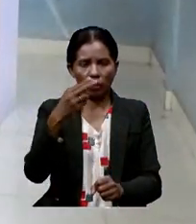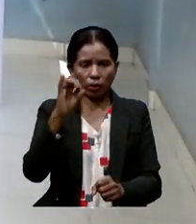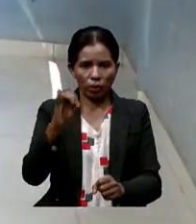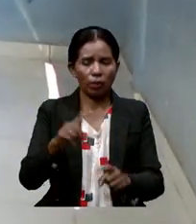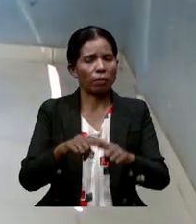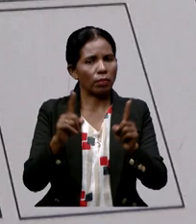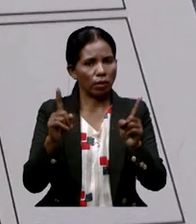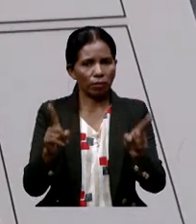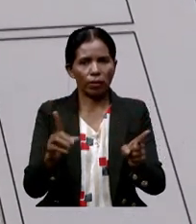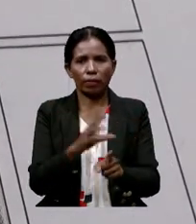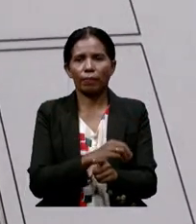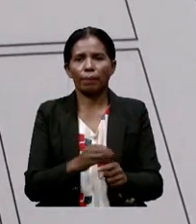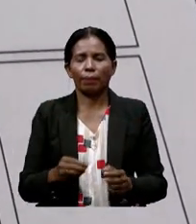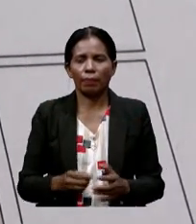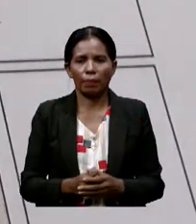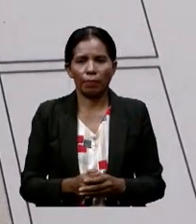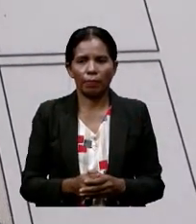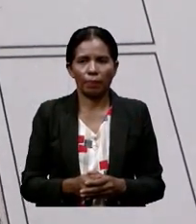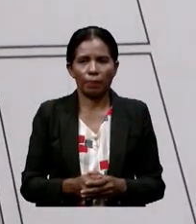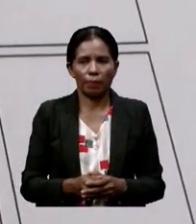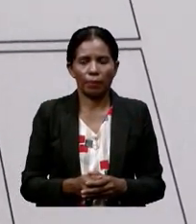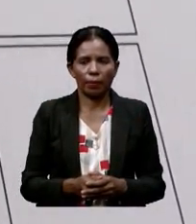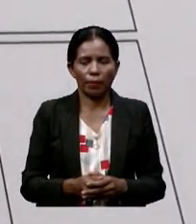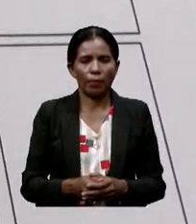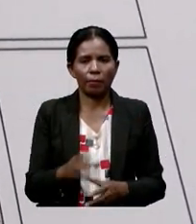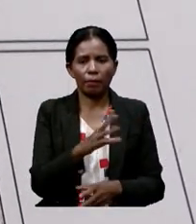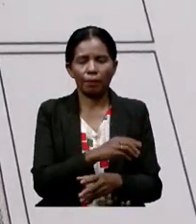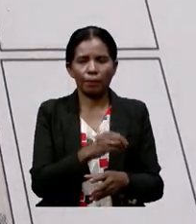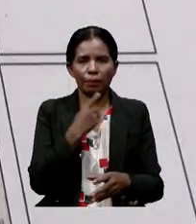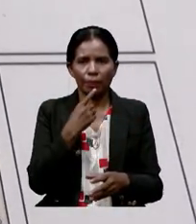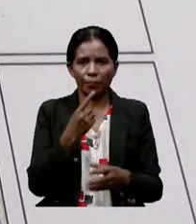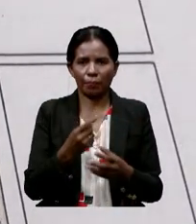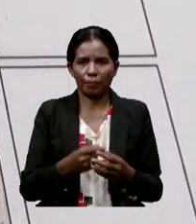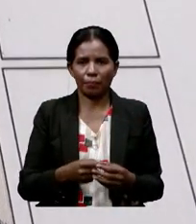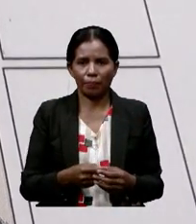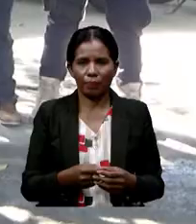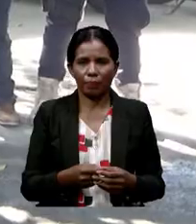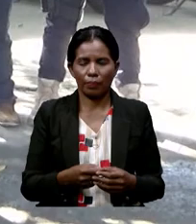husi kandidatu hirakne nain rua mak awan sabah segunda volta. Suku Madohi